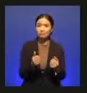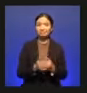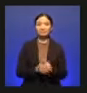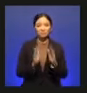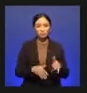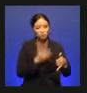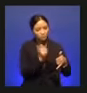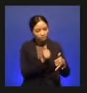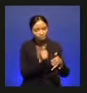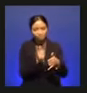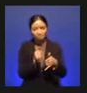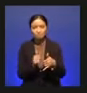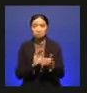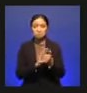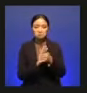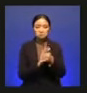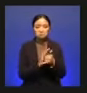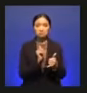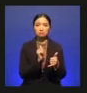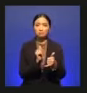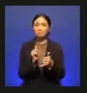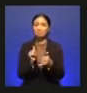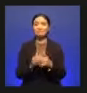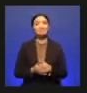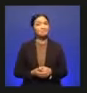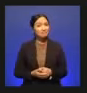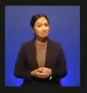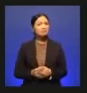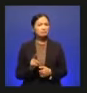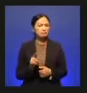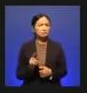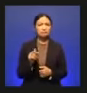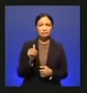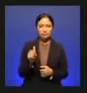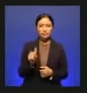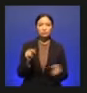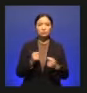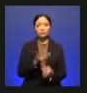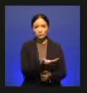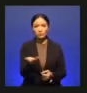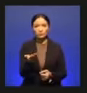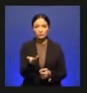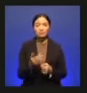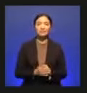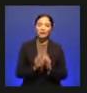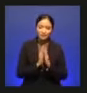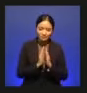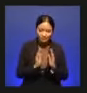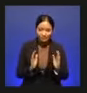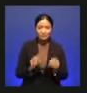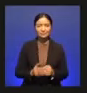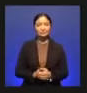พยากรมนุษย์หรือต้นทุนมนุษย์ใหม่อย่างเงี้ยนะครับ revitalize มันน่าจะเป็นเรื่องที่ดีสำหรับทุกๆฝ่ายนะครับก็ต้องขอบคุณมาก